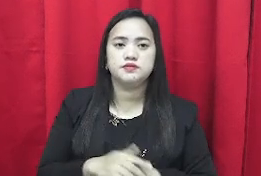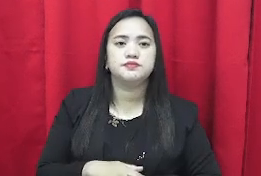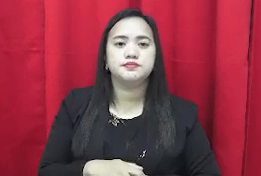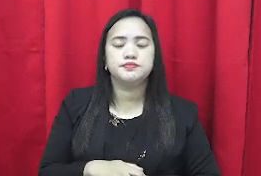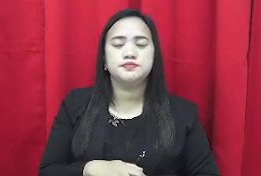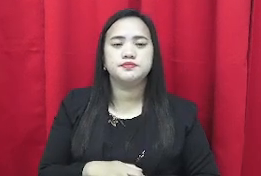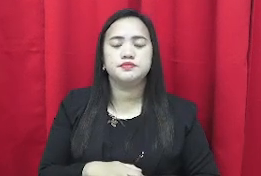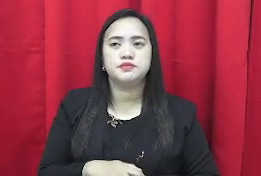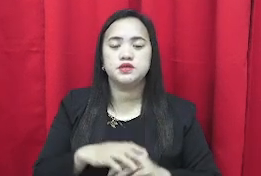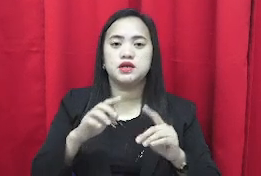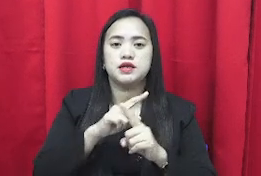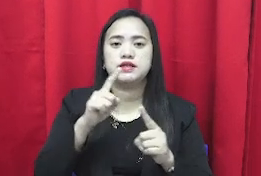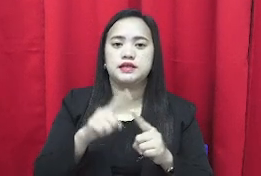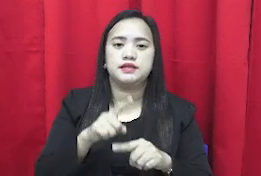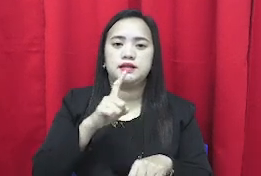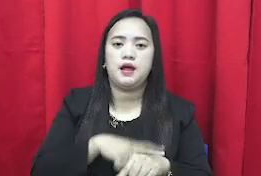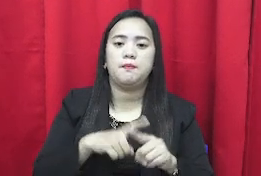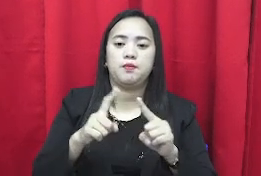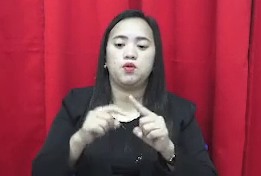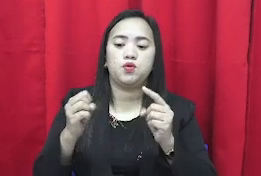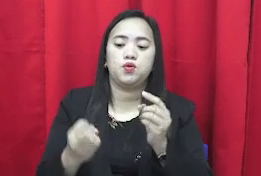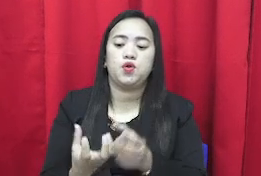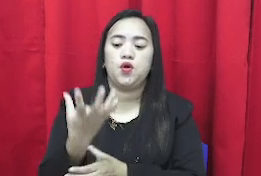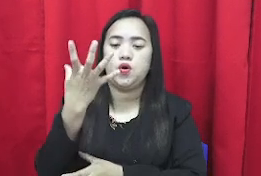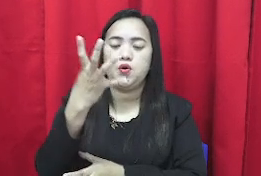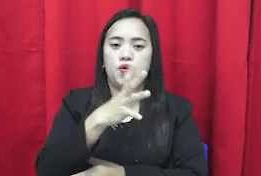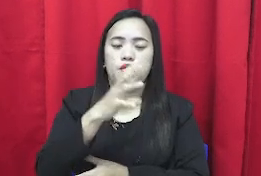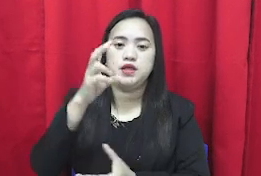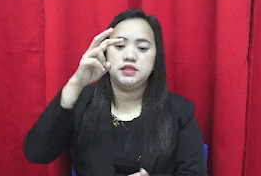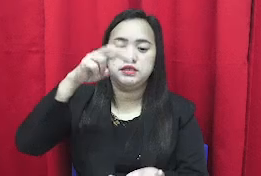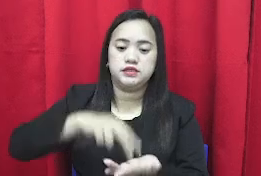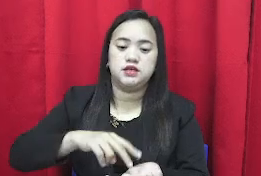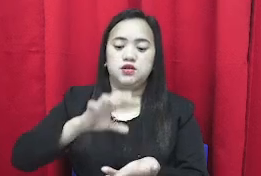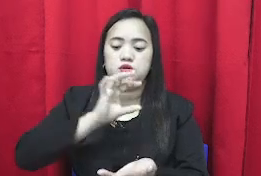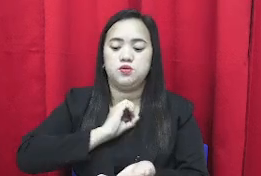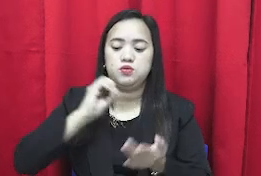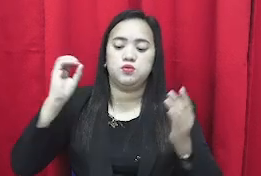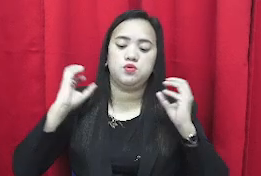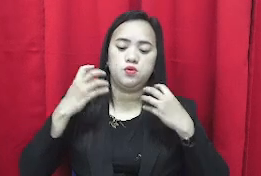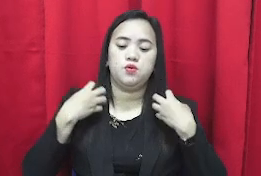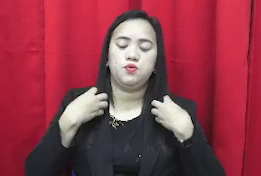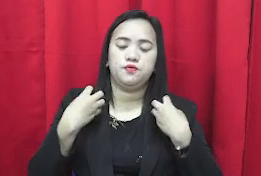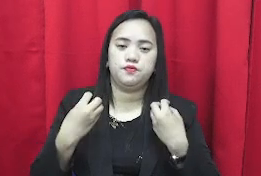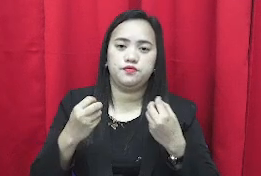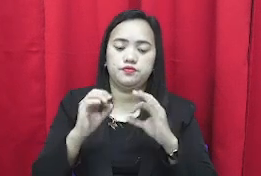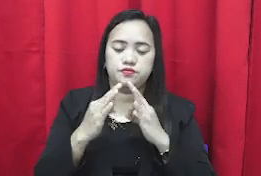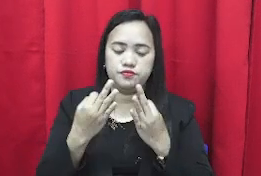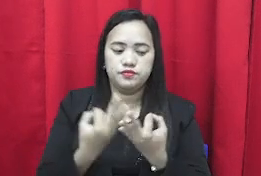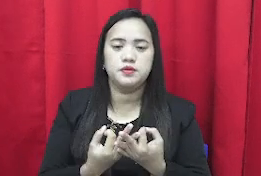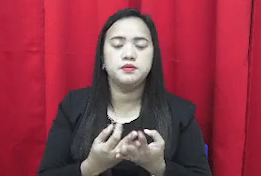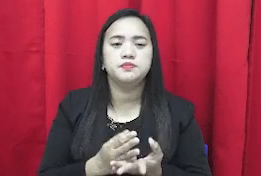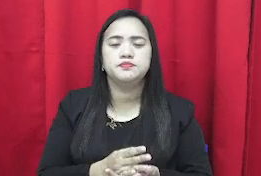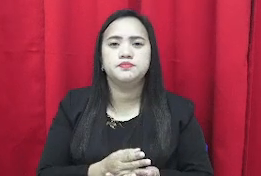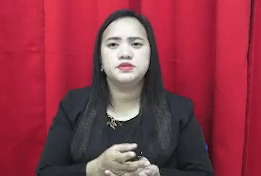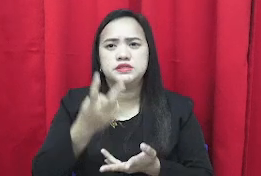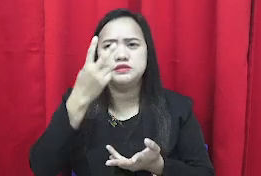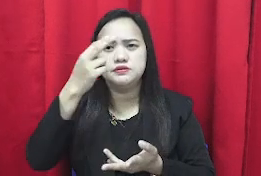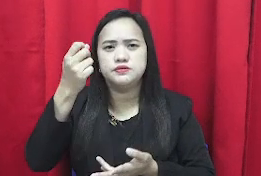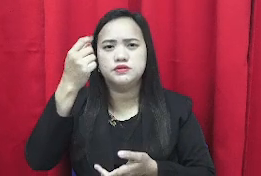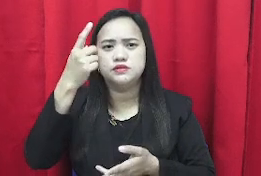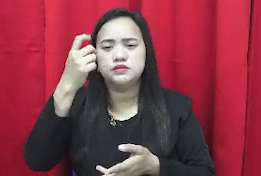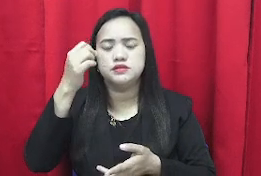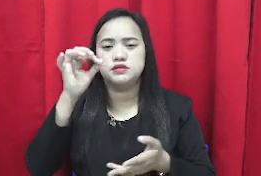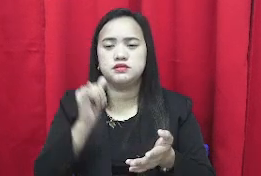kanilang paglaki at sa kanilang ah pagtayo ng sariling pamilya mga kapatid yung iniisip niyong hirap Hindi pa yan